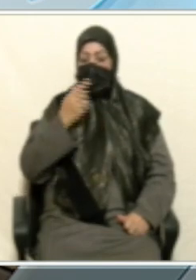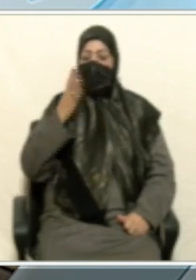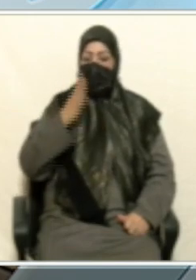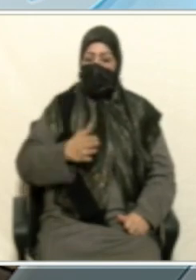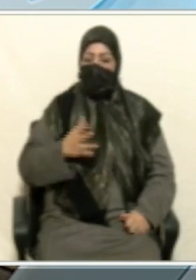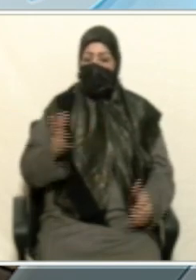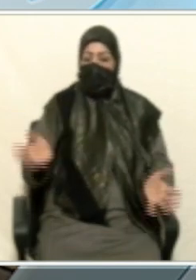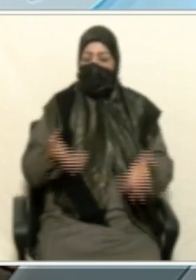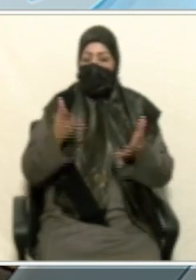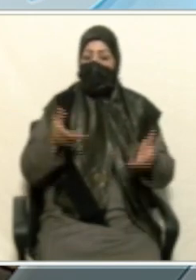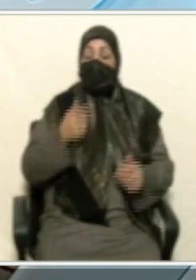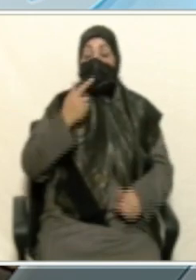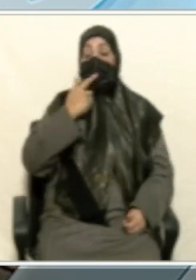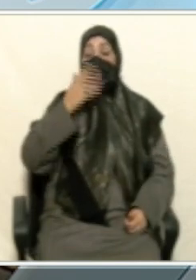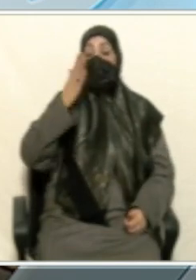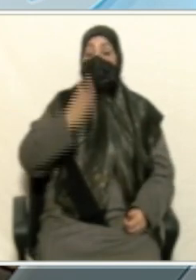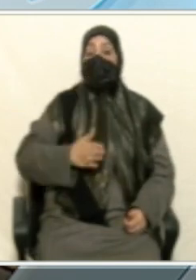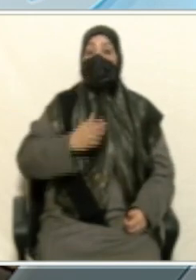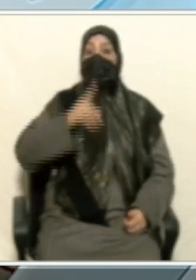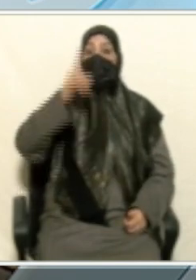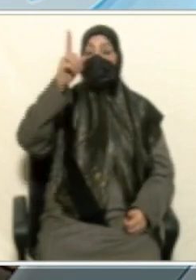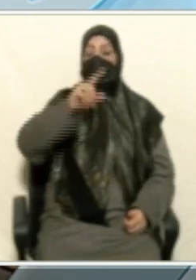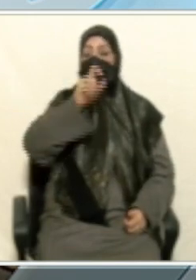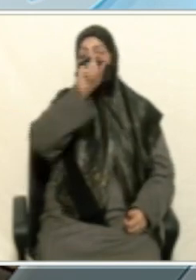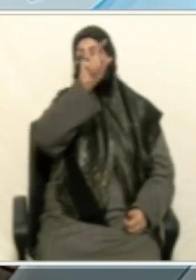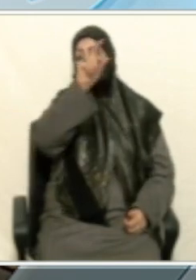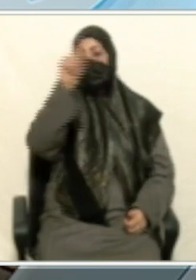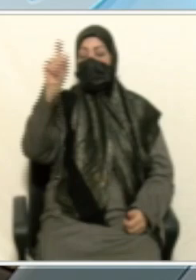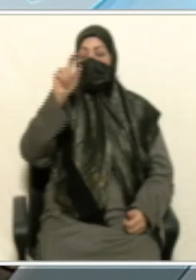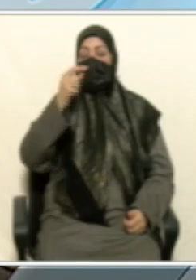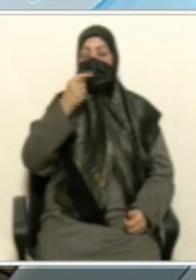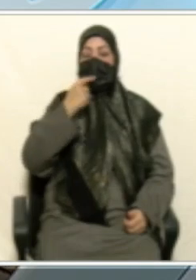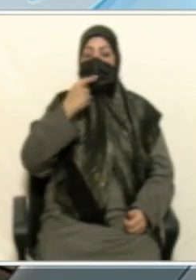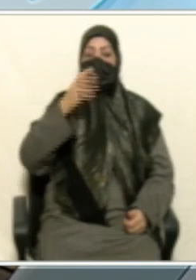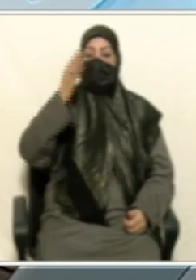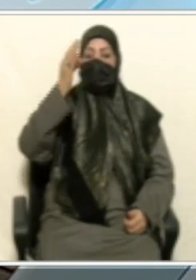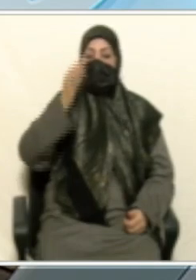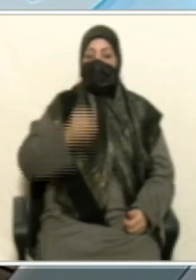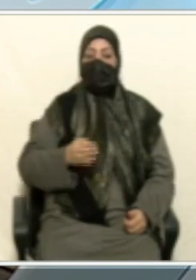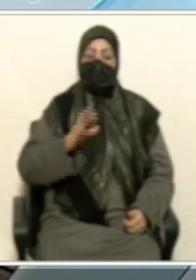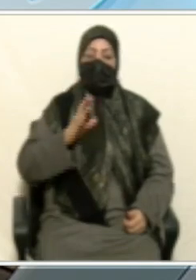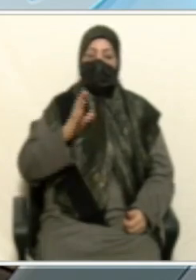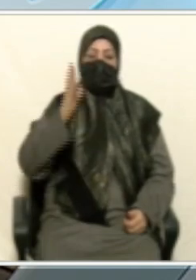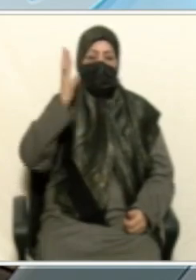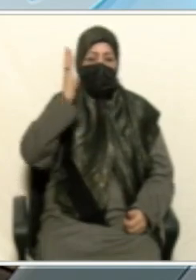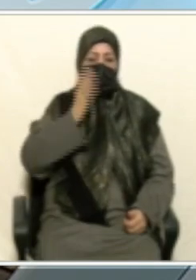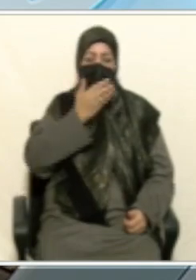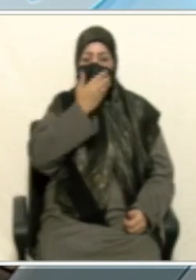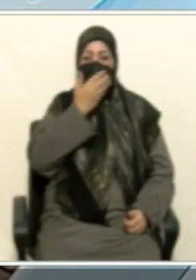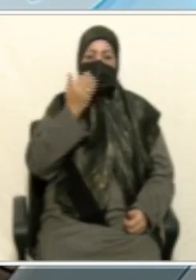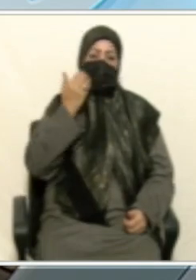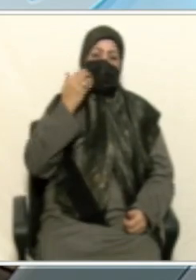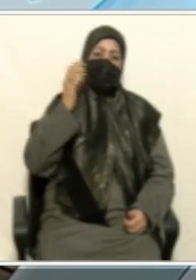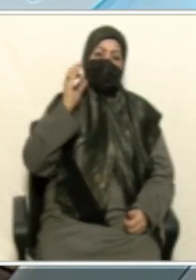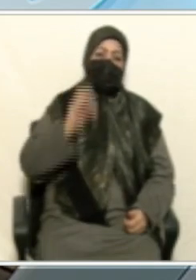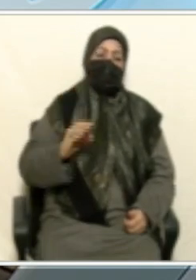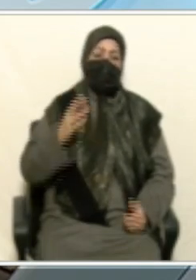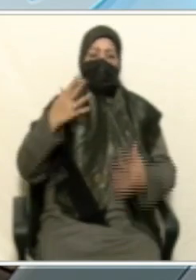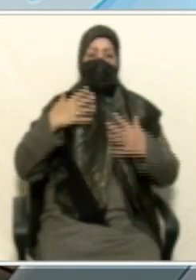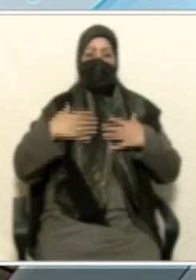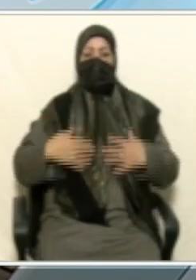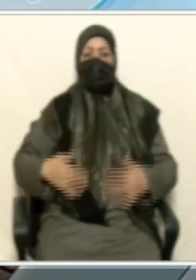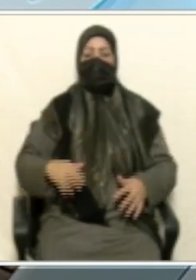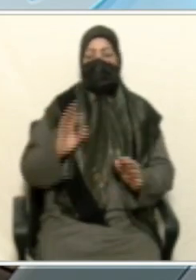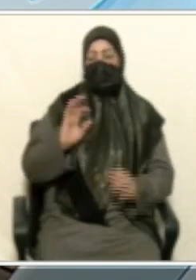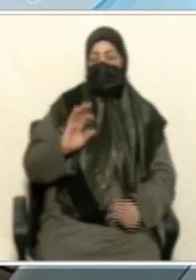فلو نذر الإنسان مثلا نذر أن لو حصل كذا أن يلبس كذا، لبس هذا النوع من اللباس ليس